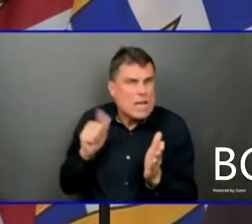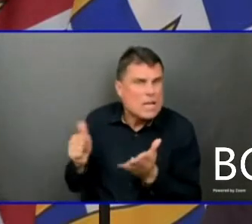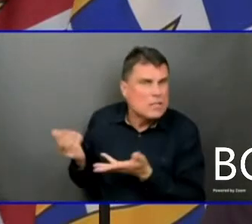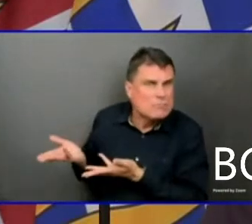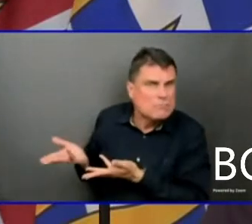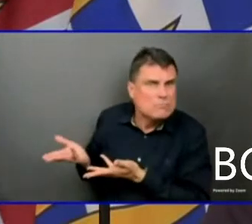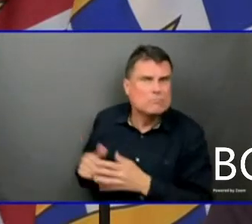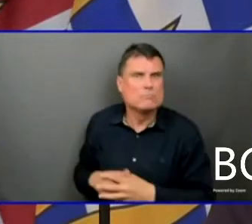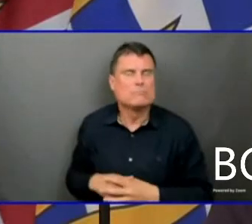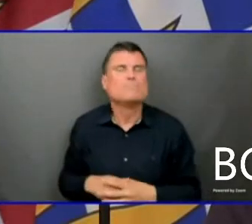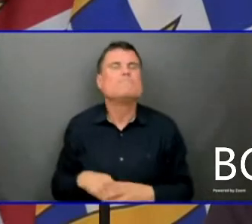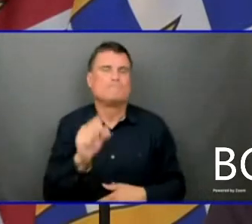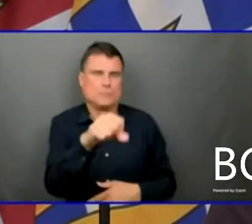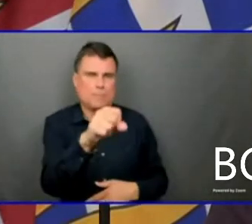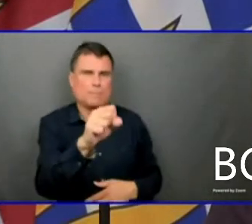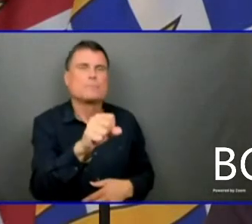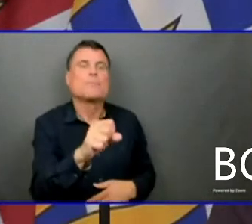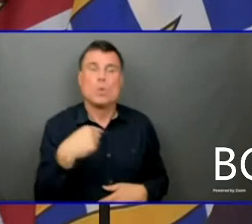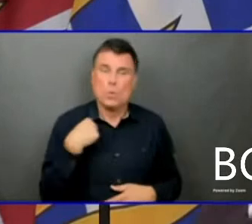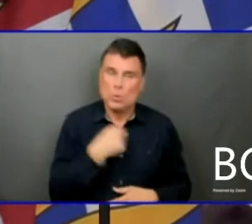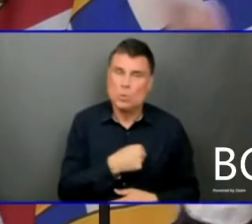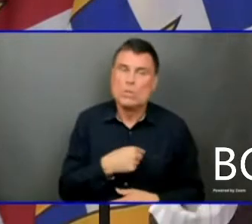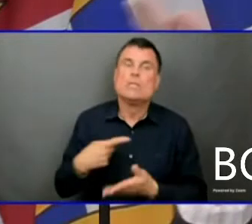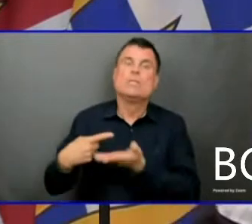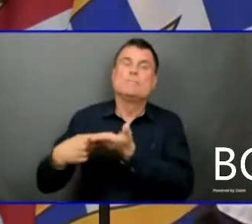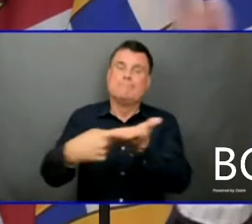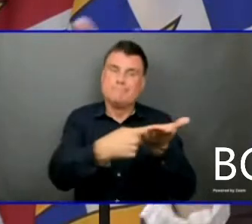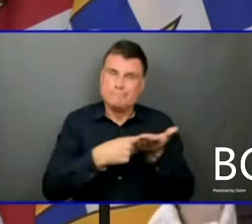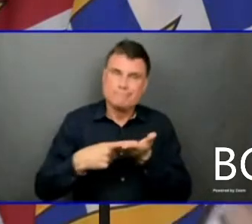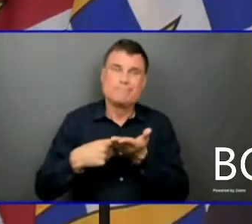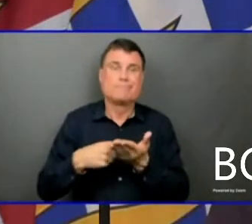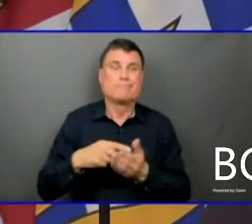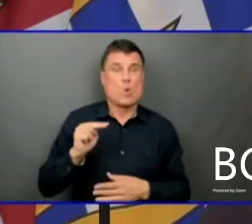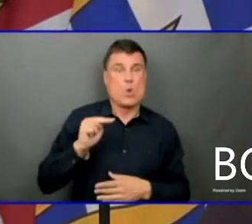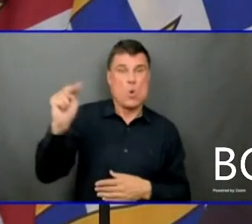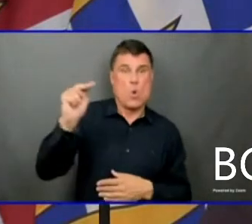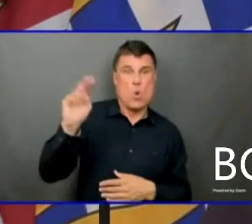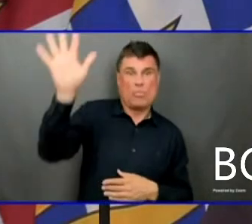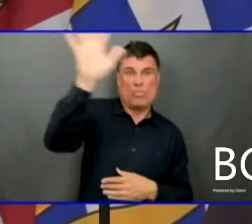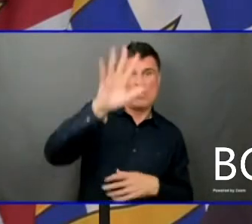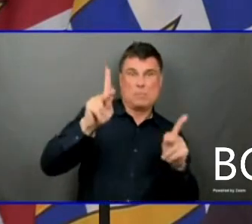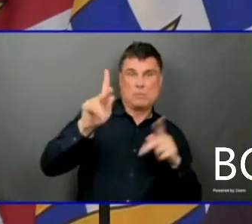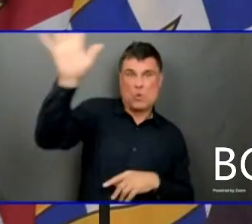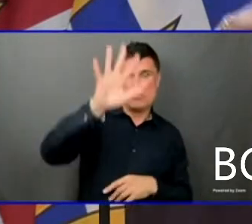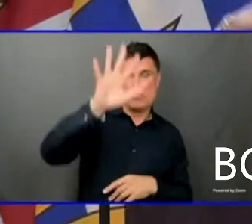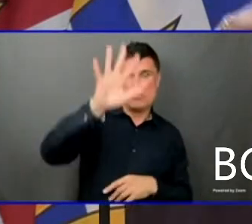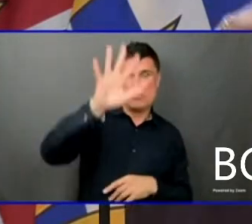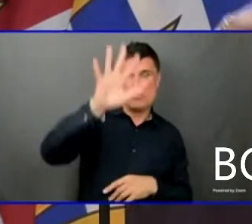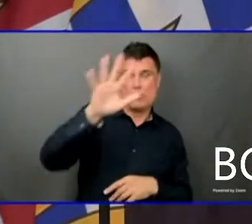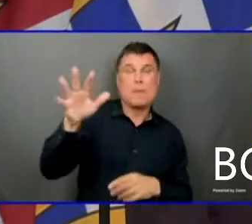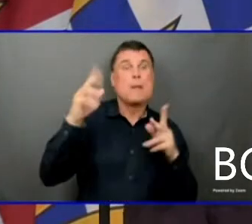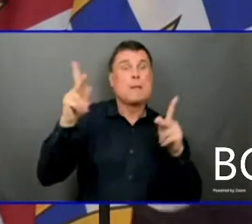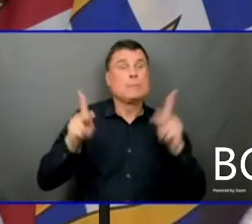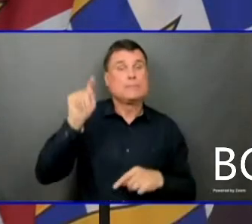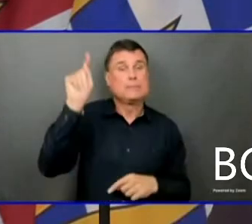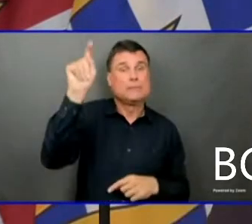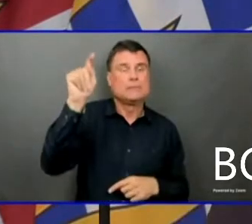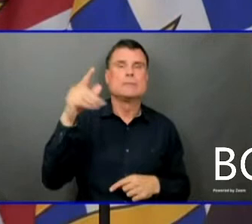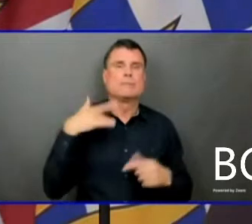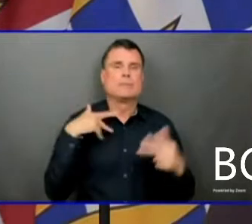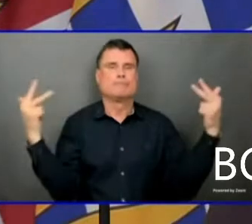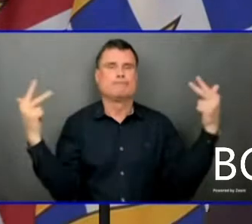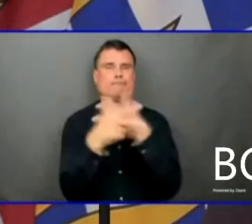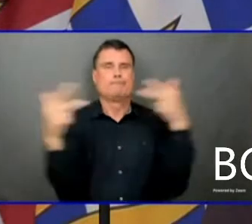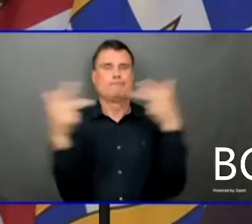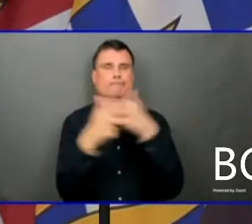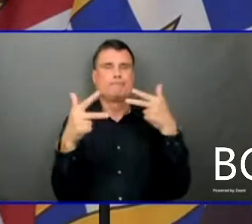他说我也跟我们阿省的同事在讨论，因为这个阿省和 BC 省的相互之间来